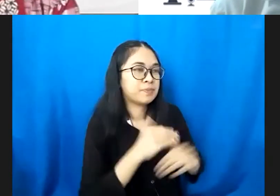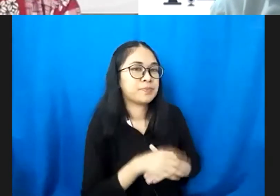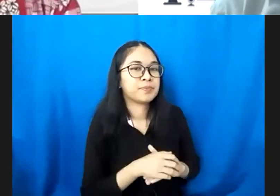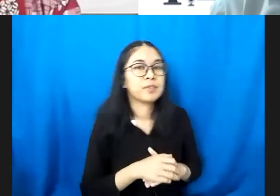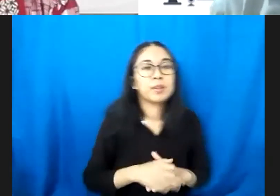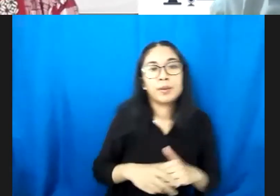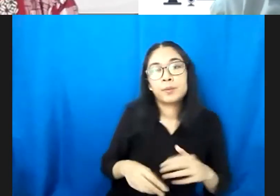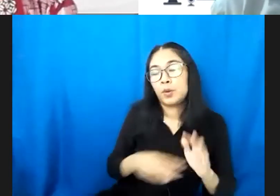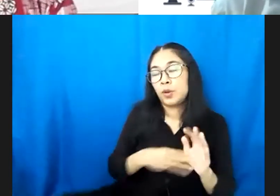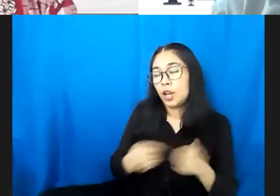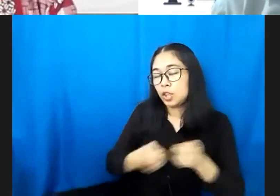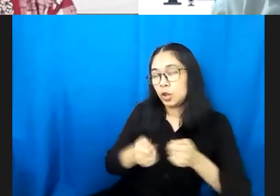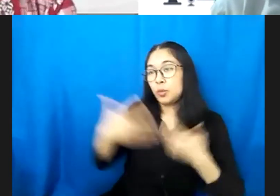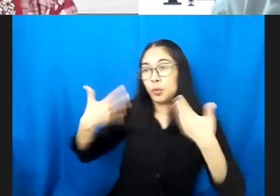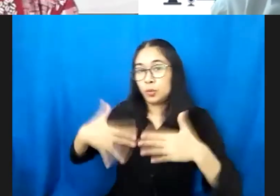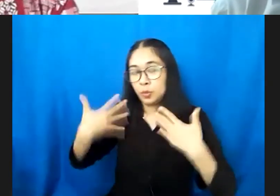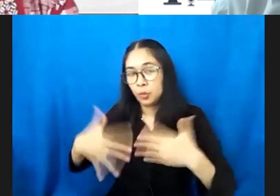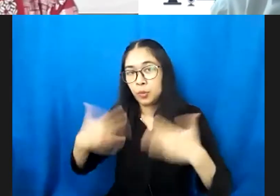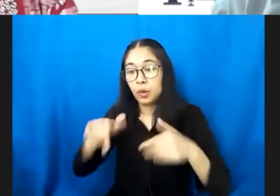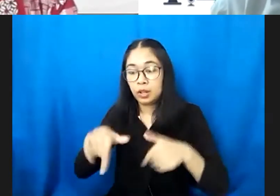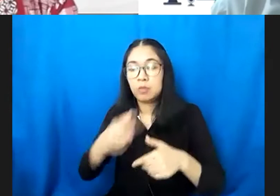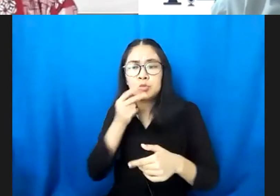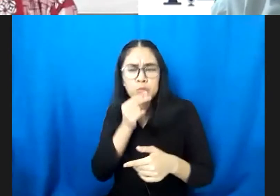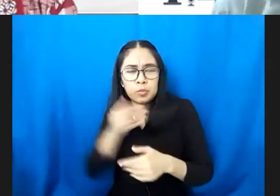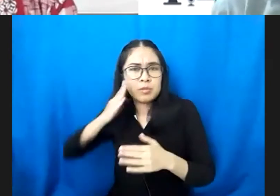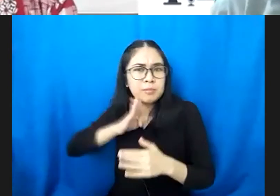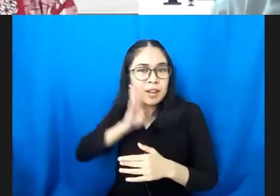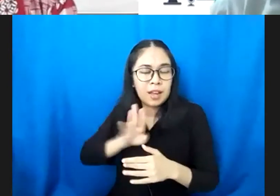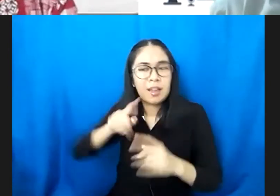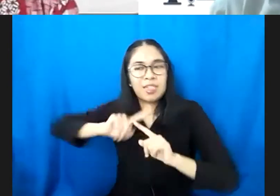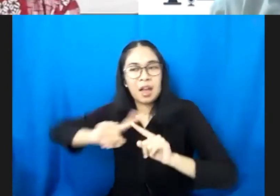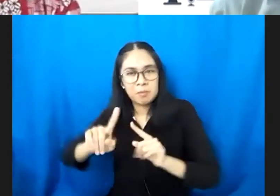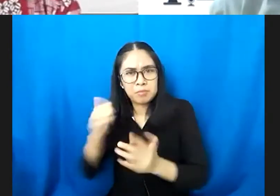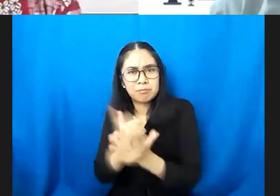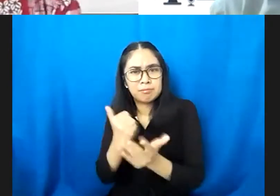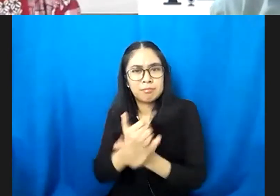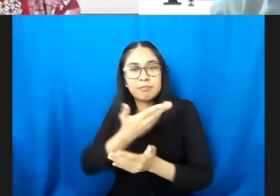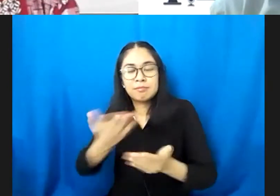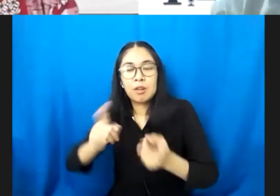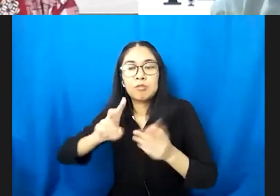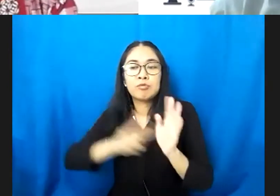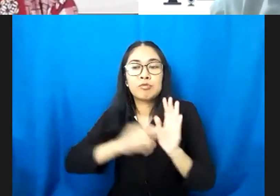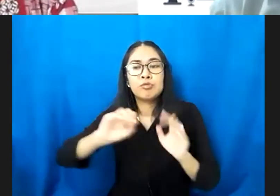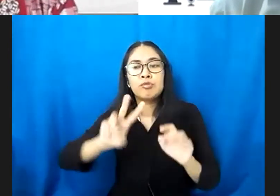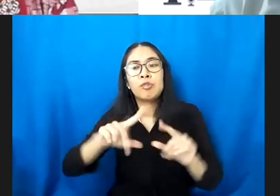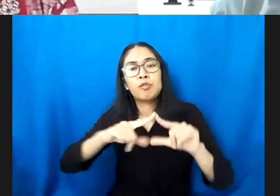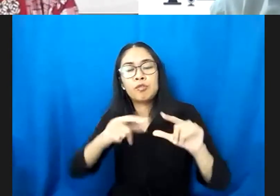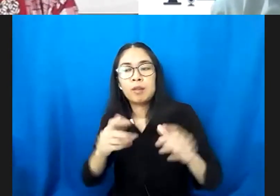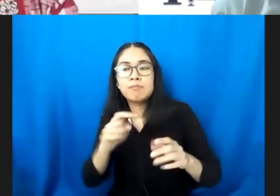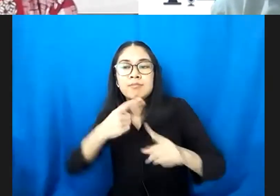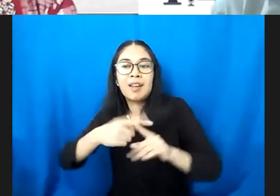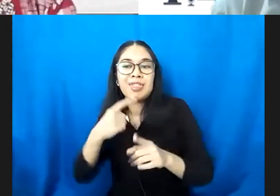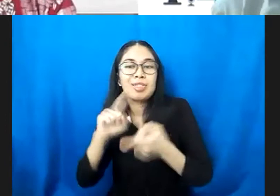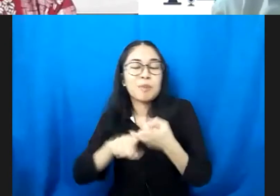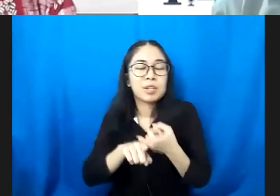ya, dari usia remaja pun, tapi ternyata teman-teman Nova dan teman-temannya di TTU sudah melakukan